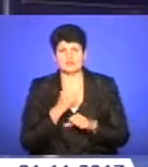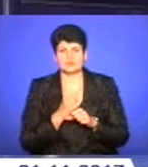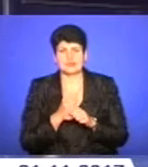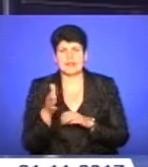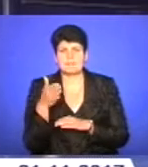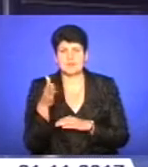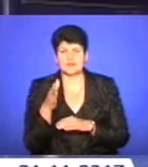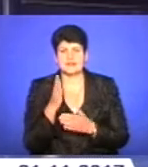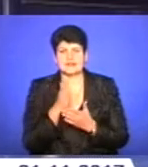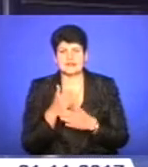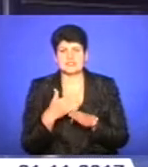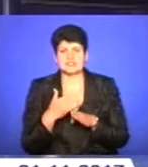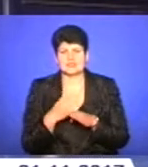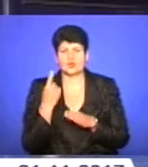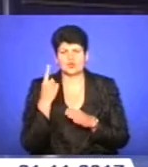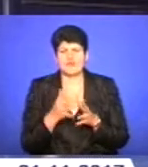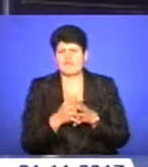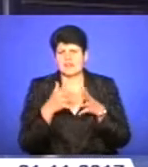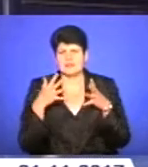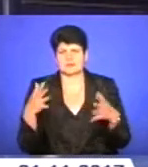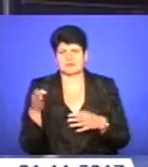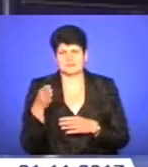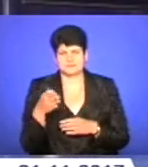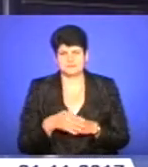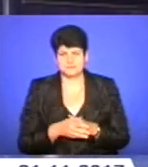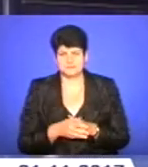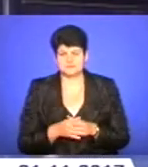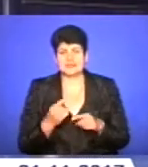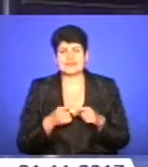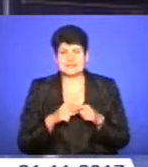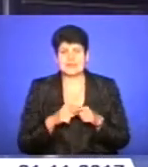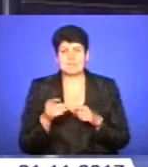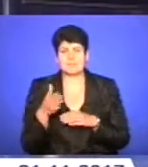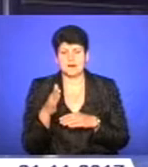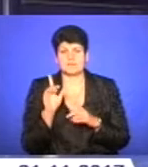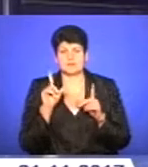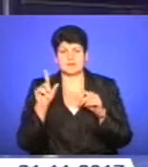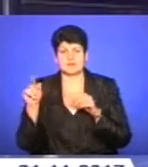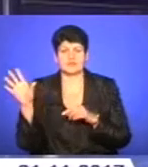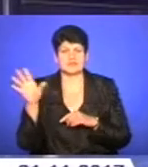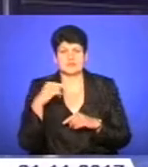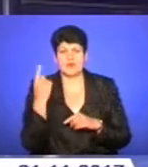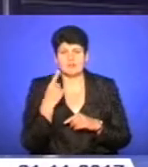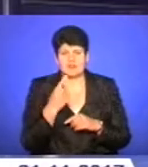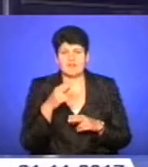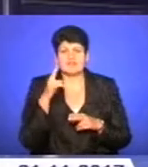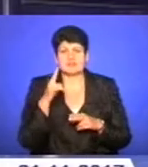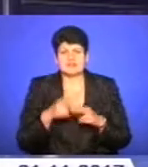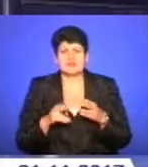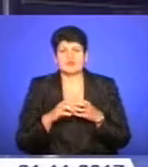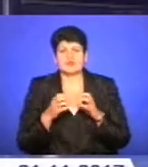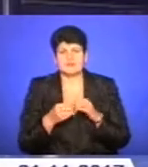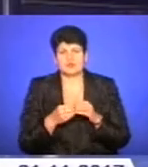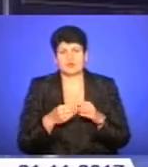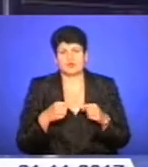які стали частинкою одного великого стягу єднання. Цей прапор мандруватиме усіма областями, і в кінцевому результаті його